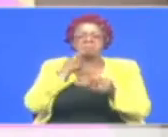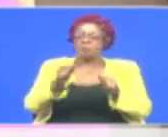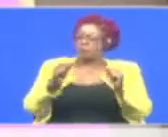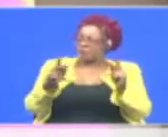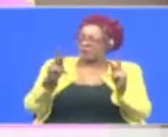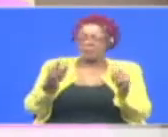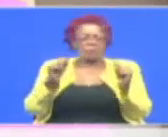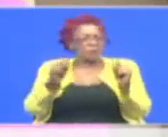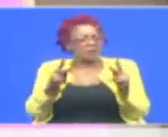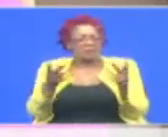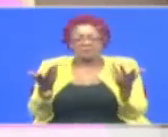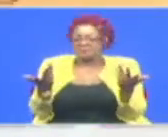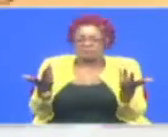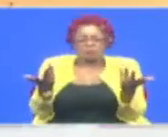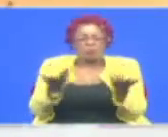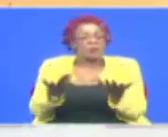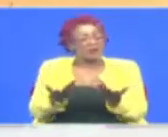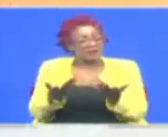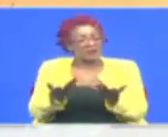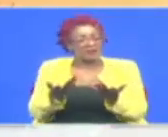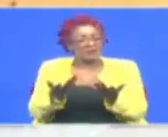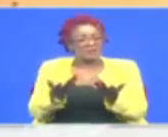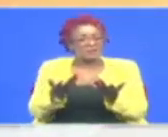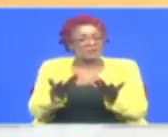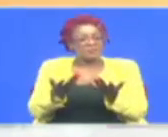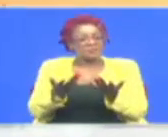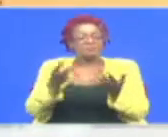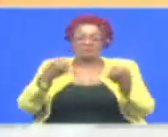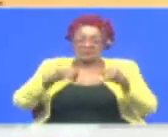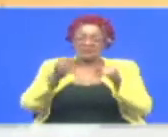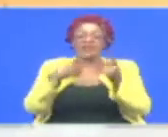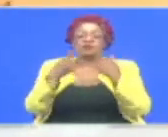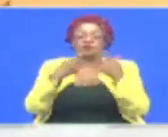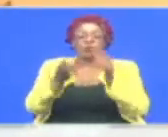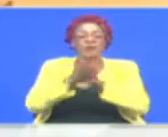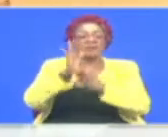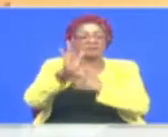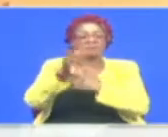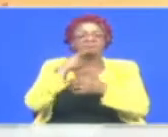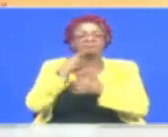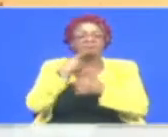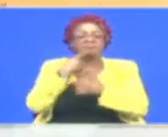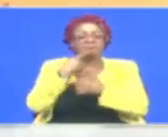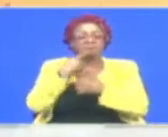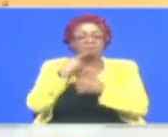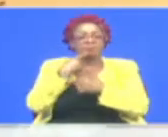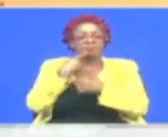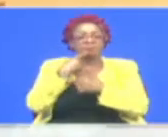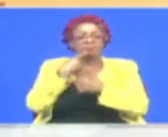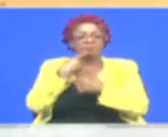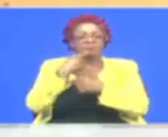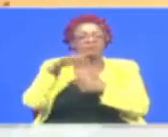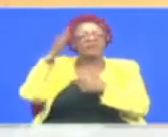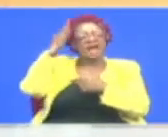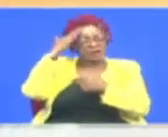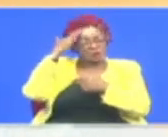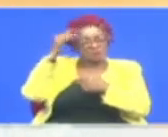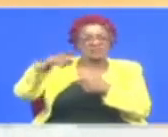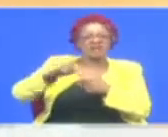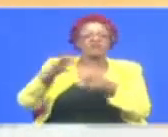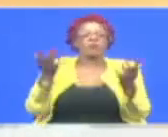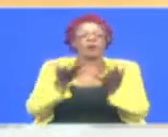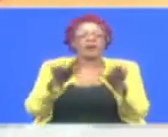sawa, ako sawa, ako sawa wapi? Ni kweli walijaribu kuongea na yeye, wanasema anti anasema ninajua penye Veronica ako. Ati